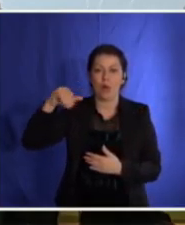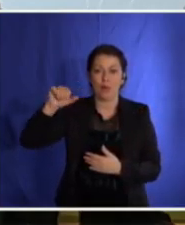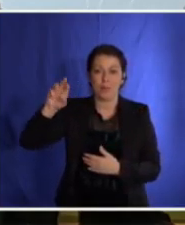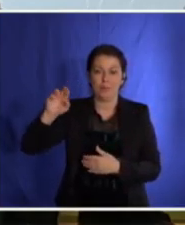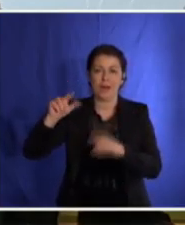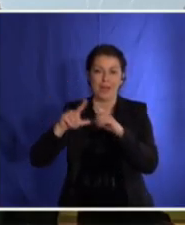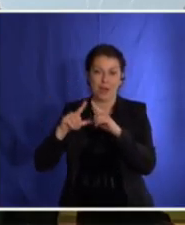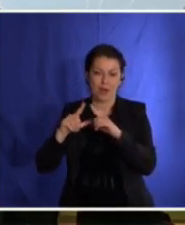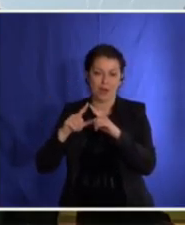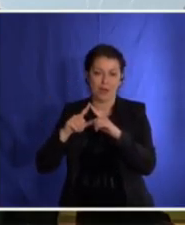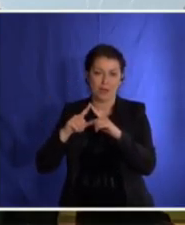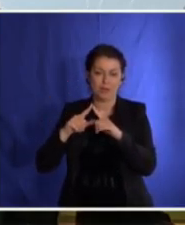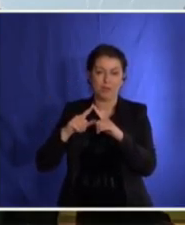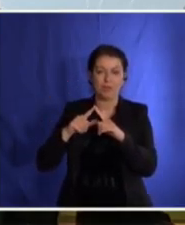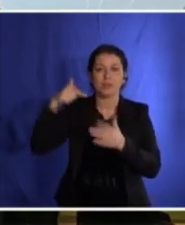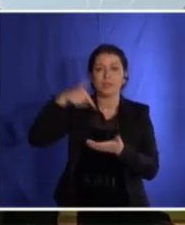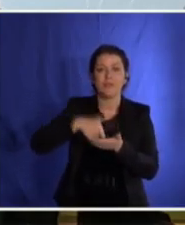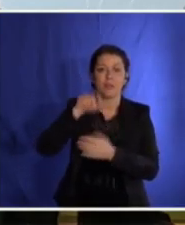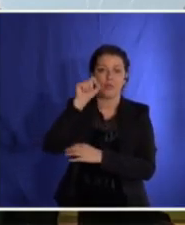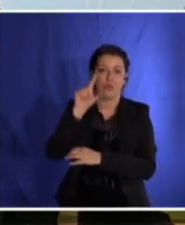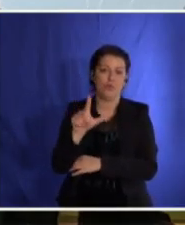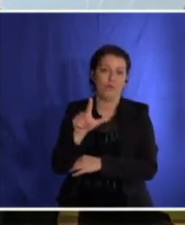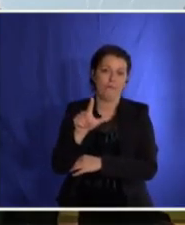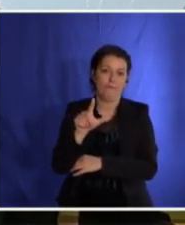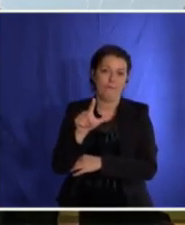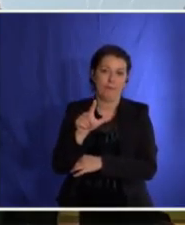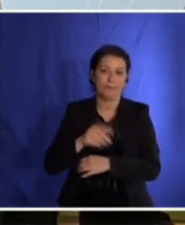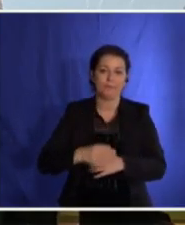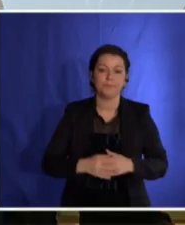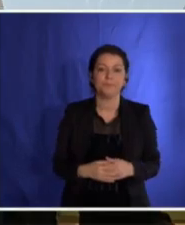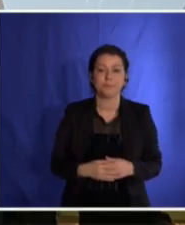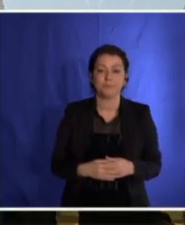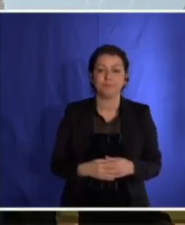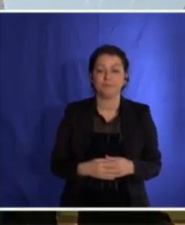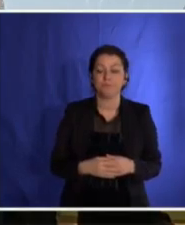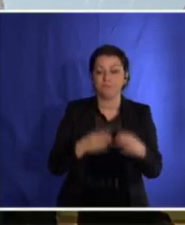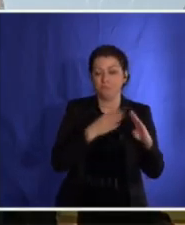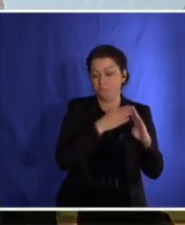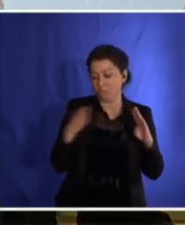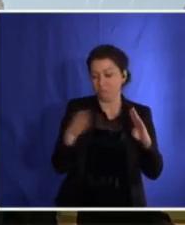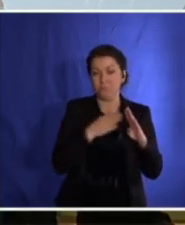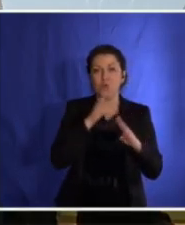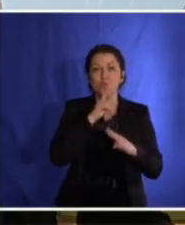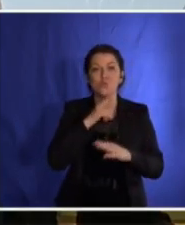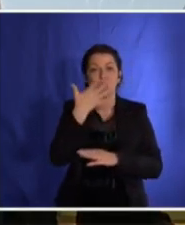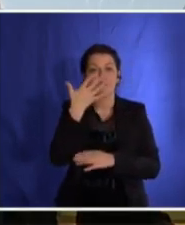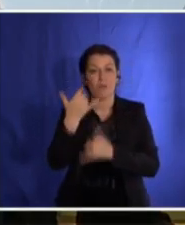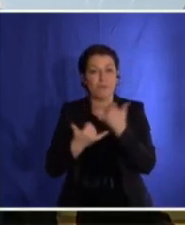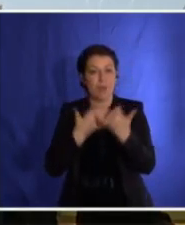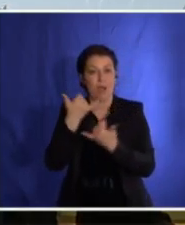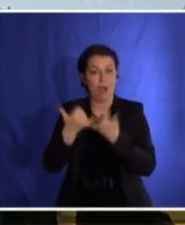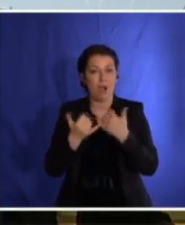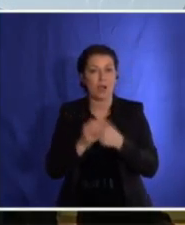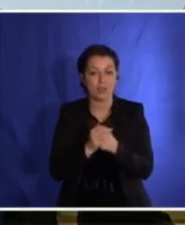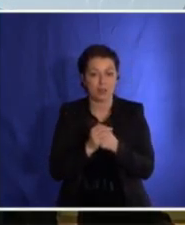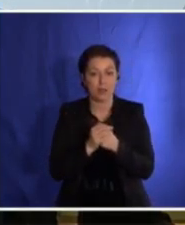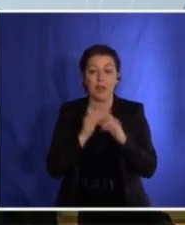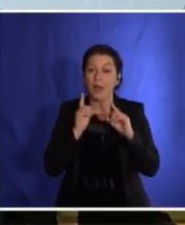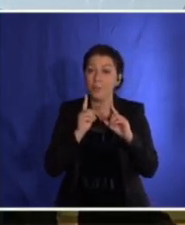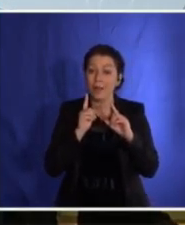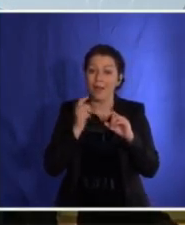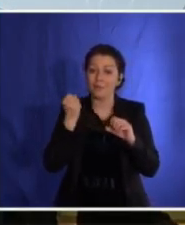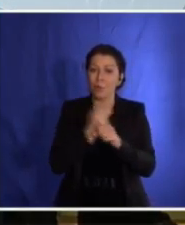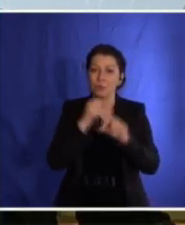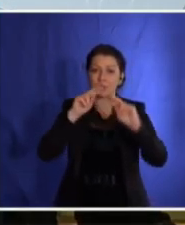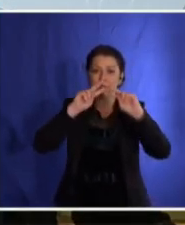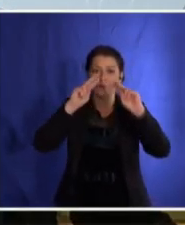Jahr 2012. Das sind nur 5 Jahre her, aber wir leben in einer völlig veränderten